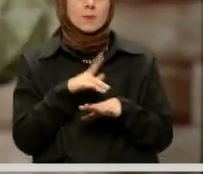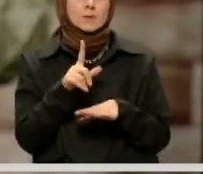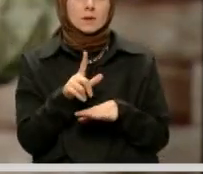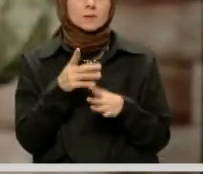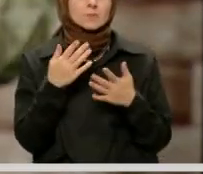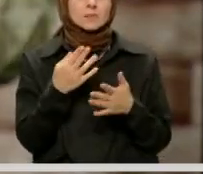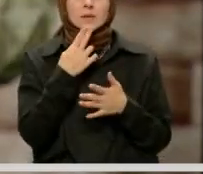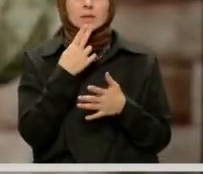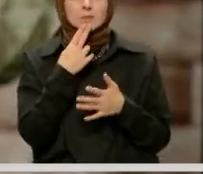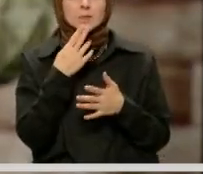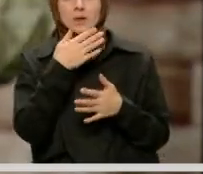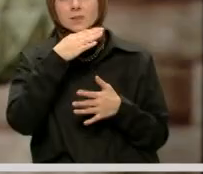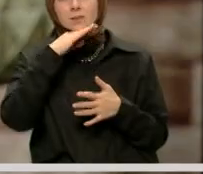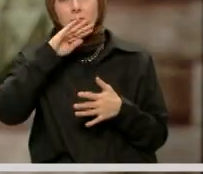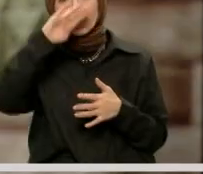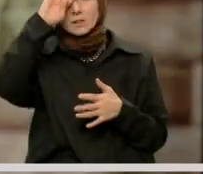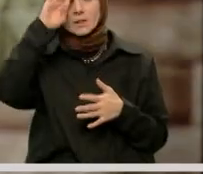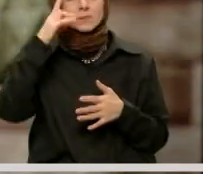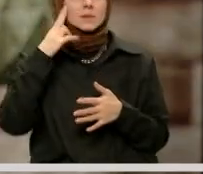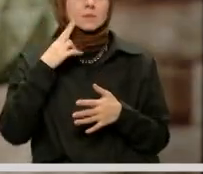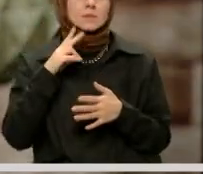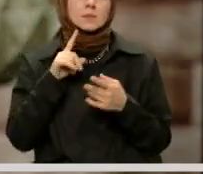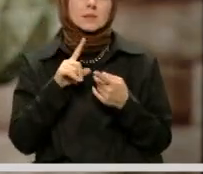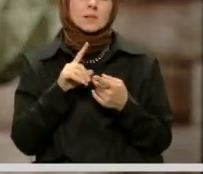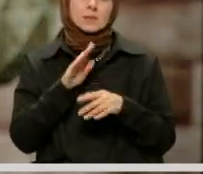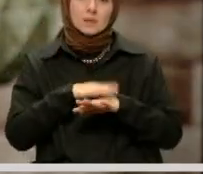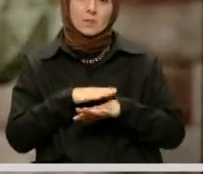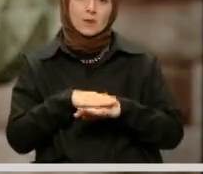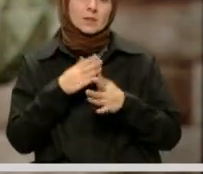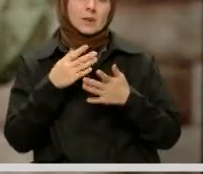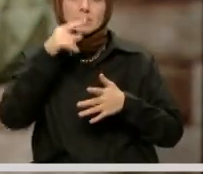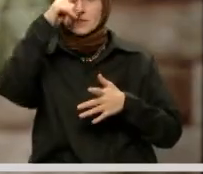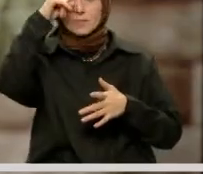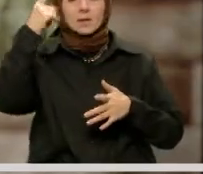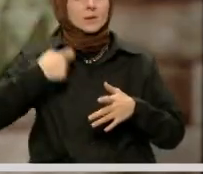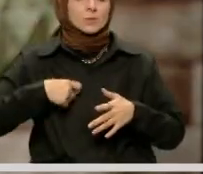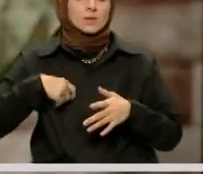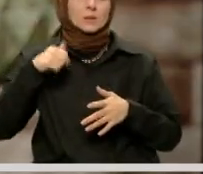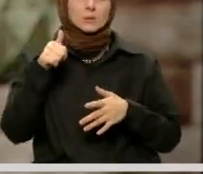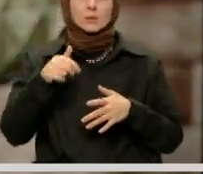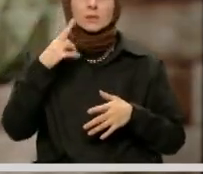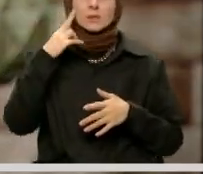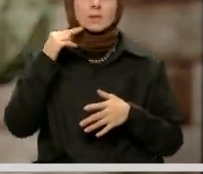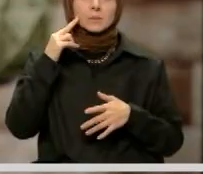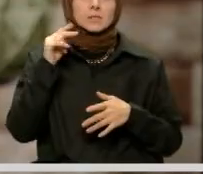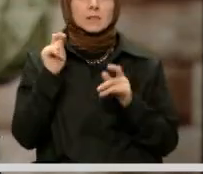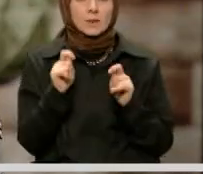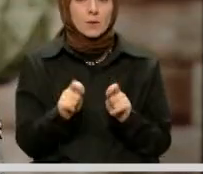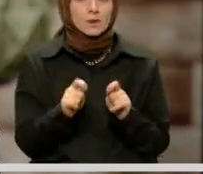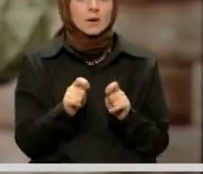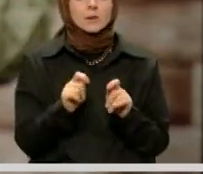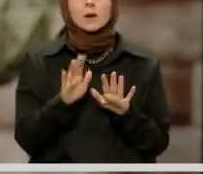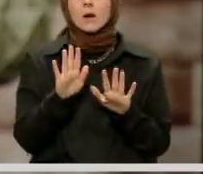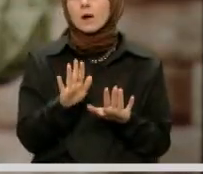yapar. Ramazan yoğunluk olacağı için Ramazan temizliği yapar. Belli özel günlerde temizlik yaparlar. Ramazan'da da temizlik yapacağız, niyet temizliği